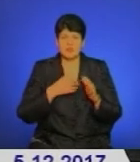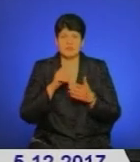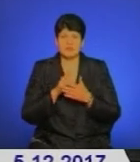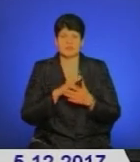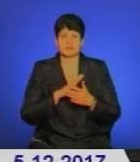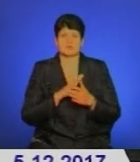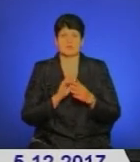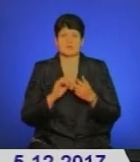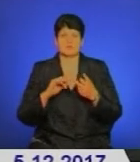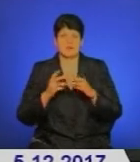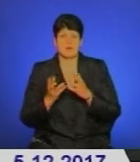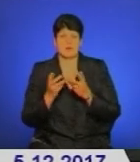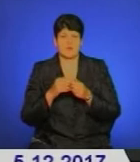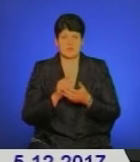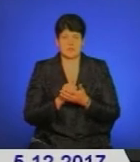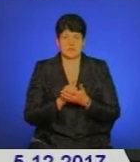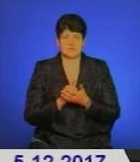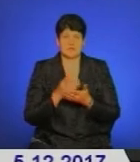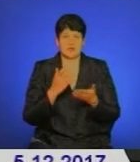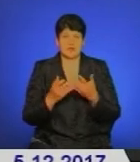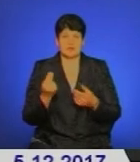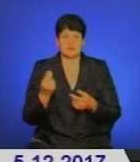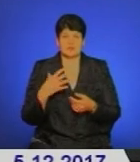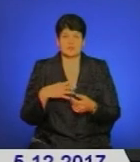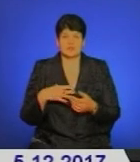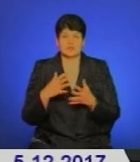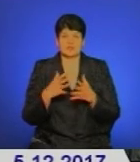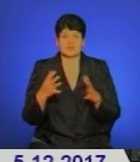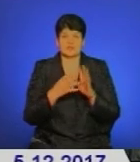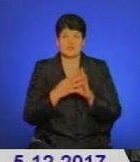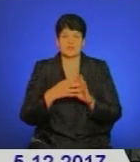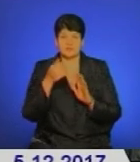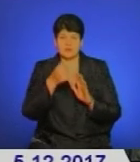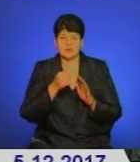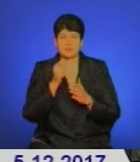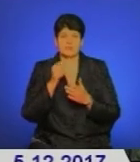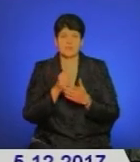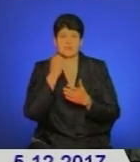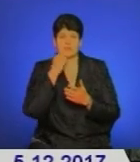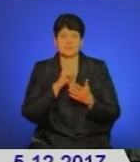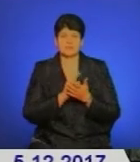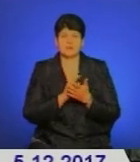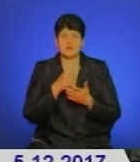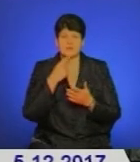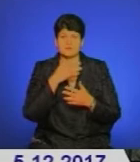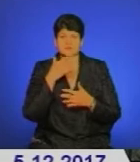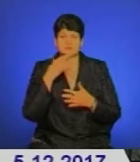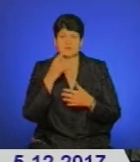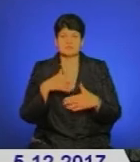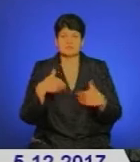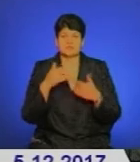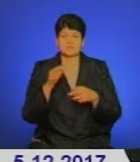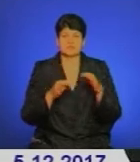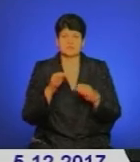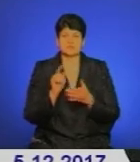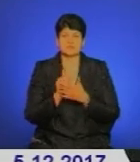були перерахувати пенсії. Однак на гроші чекають вже більше 9 років. Пенсіонери кажуть, неодноразово зверталися до суду, пенсійного